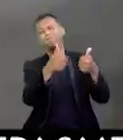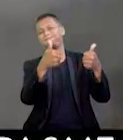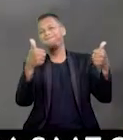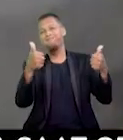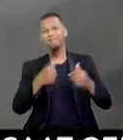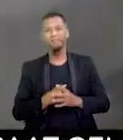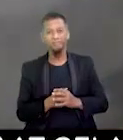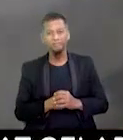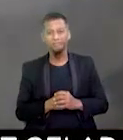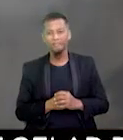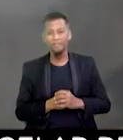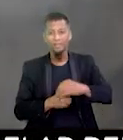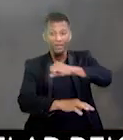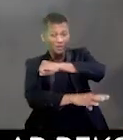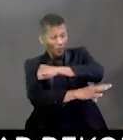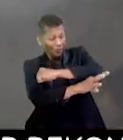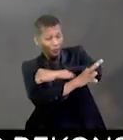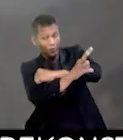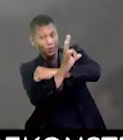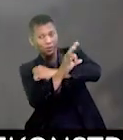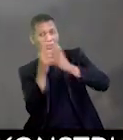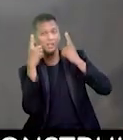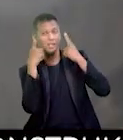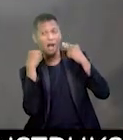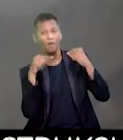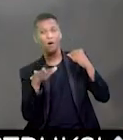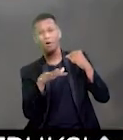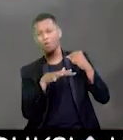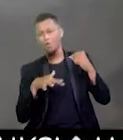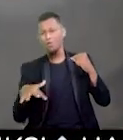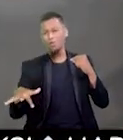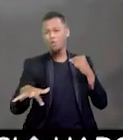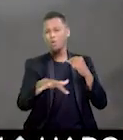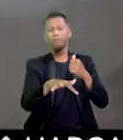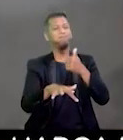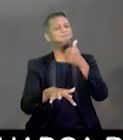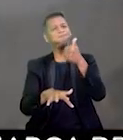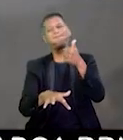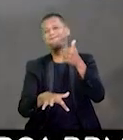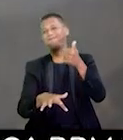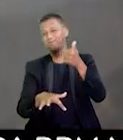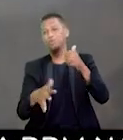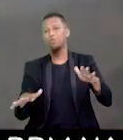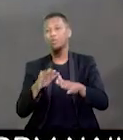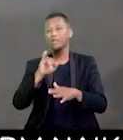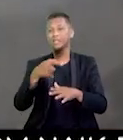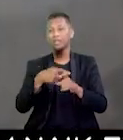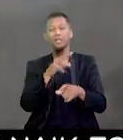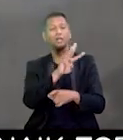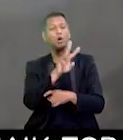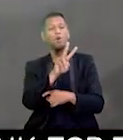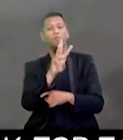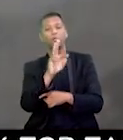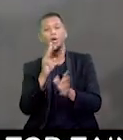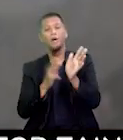Sunrise of Java, inilah keindahan matahari terbit dari kawah Gunung Ijen. Dari ketinggian 2.300 meter di atas permukaan laut inilah, saya akan